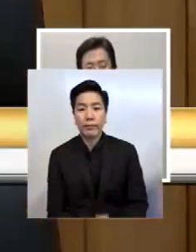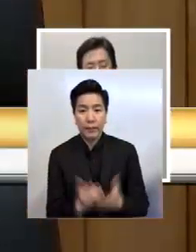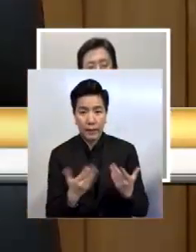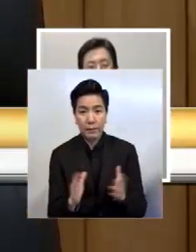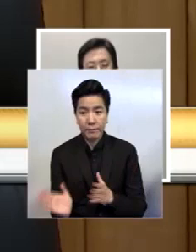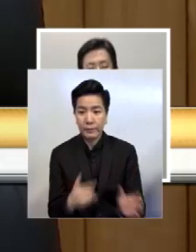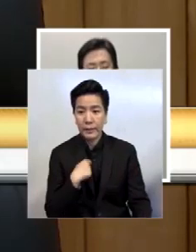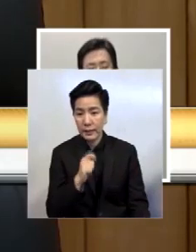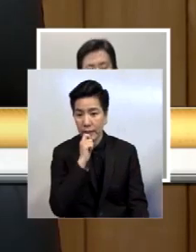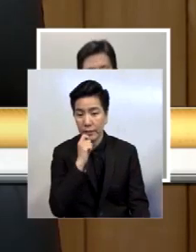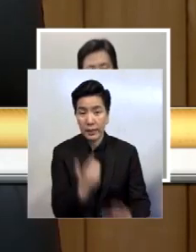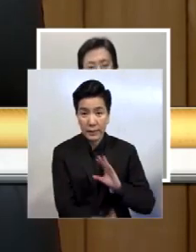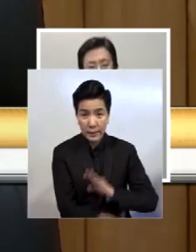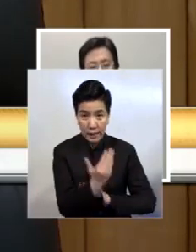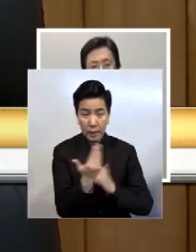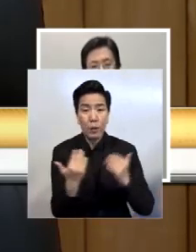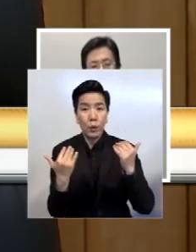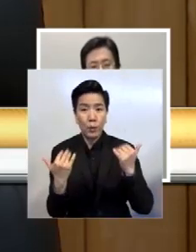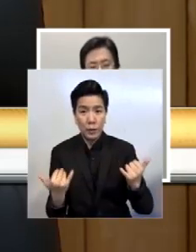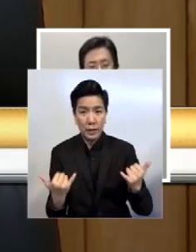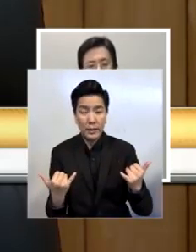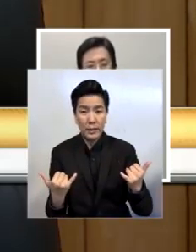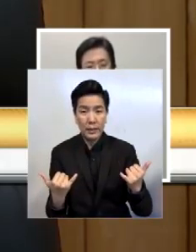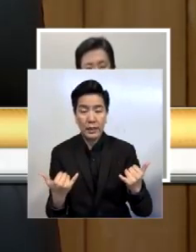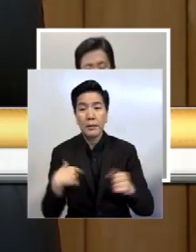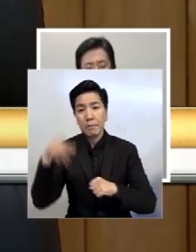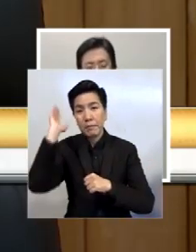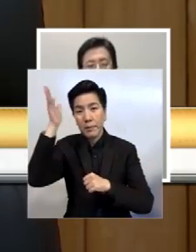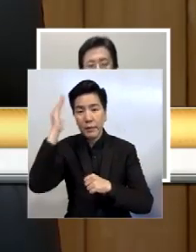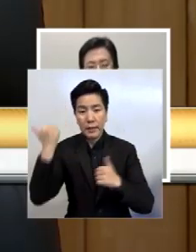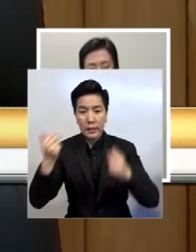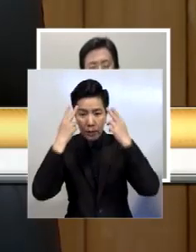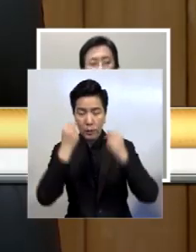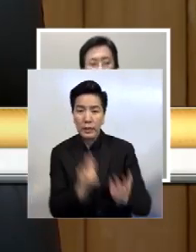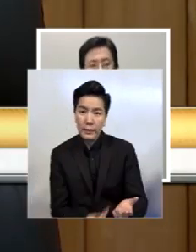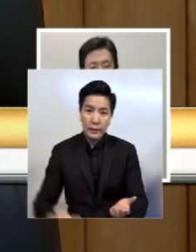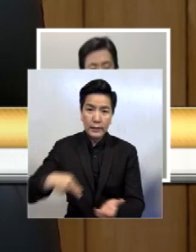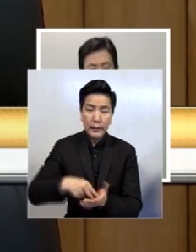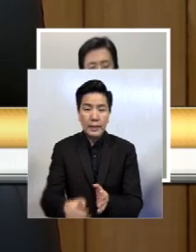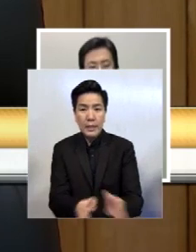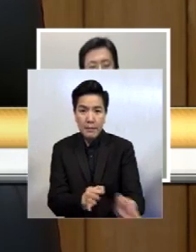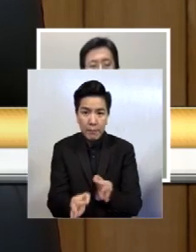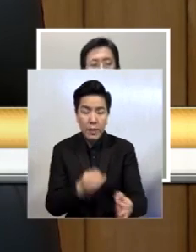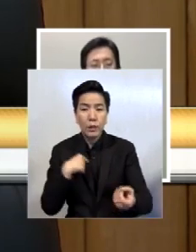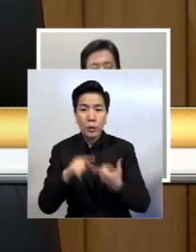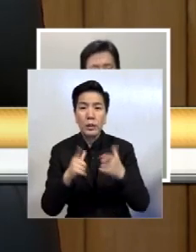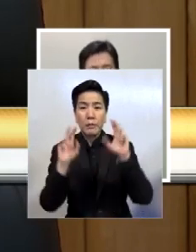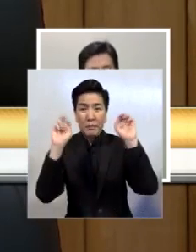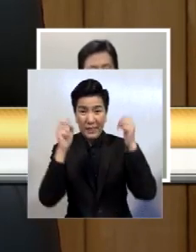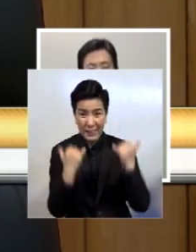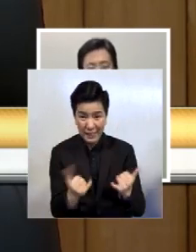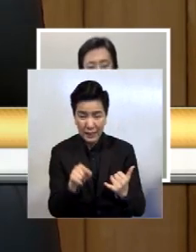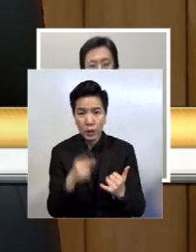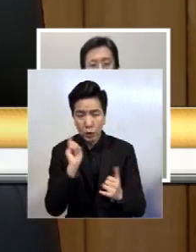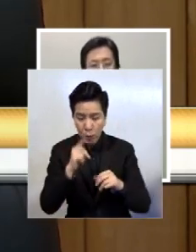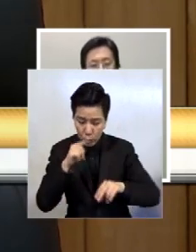อกจากให้สัมภาษณ์ช่วงเช้านะครับวันนี้เองระหว่างอภิปรายเนี่ยนะฮะท่านนายกก็ลุกขึ้นชี้แจงในสภาด้วยพูดถึงเรื่องนี้บอกว่าจ